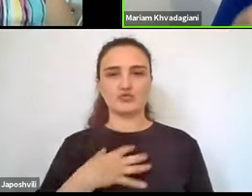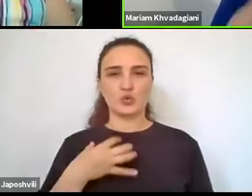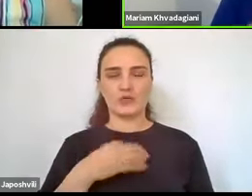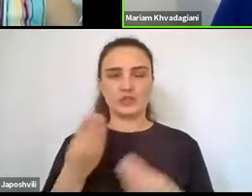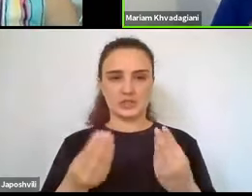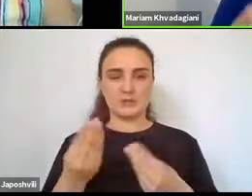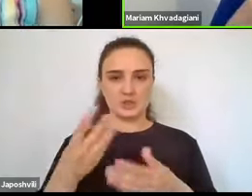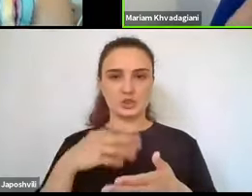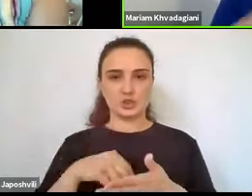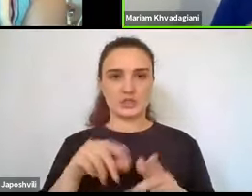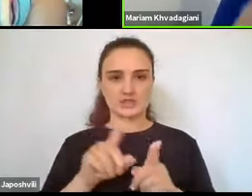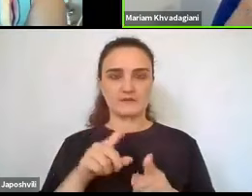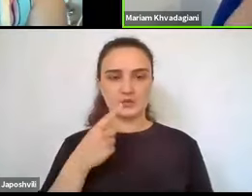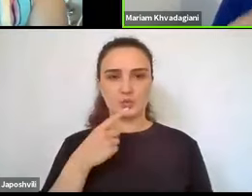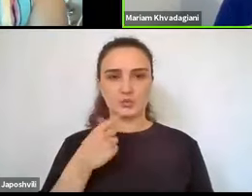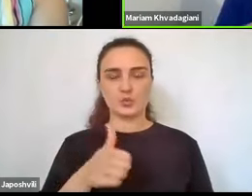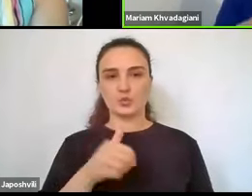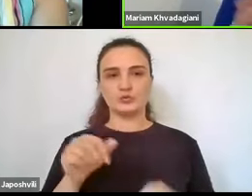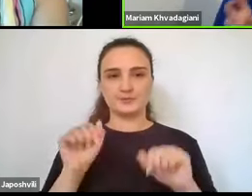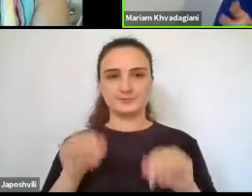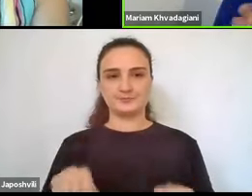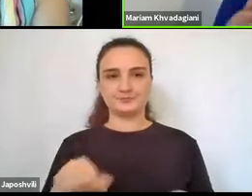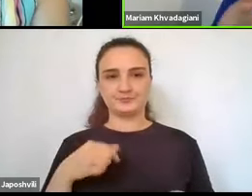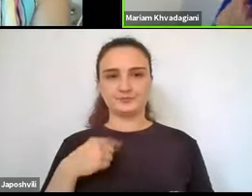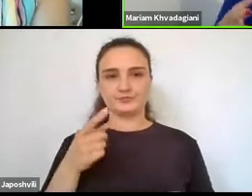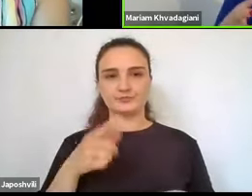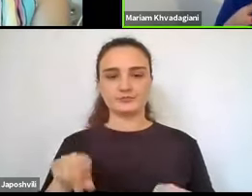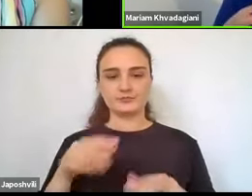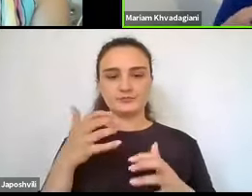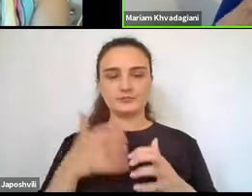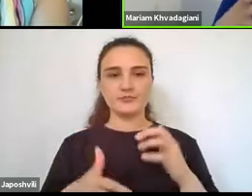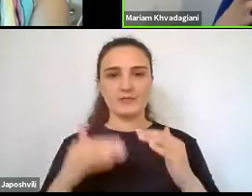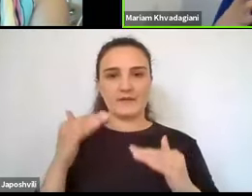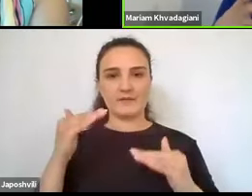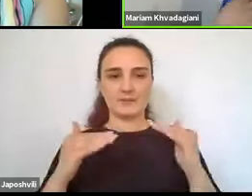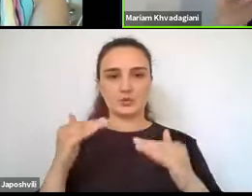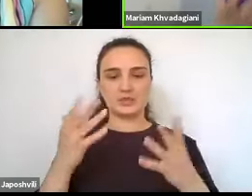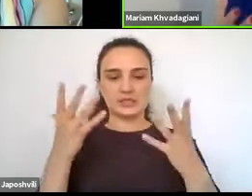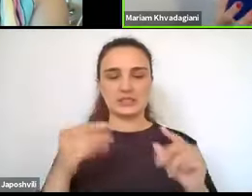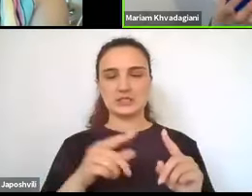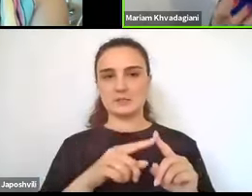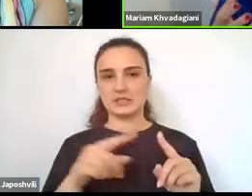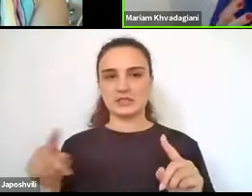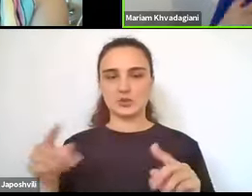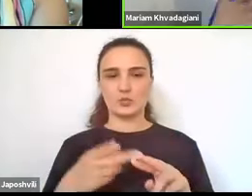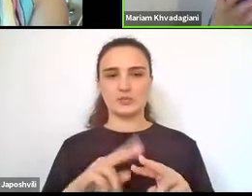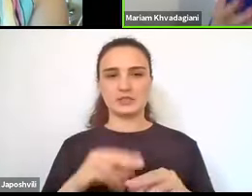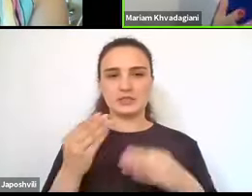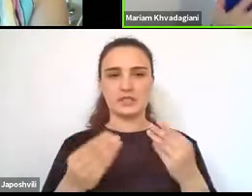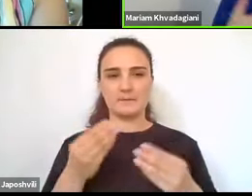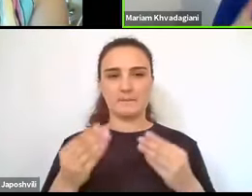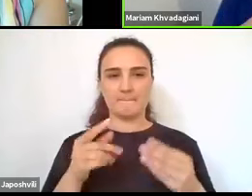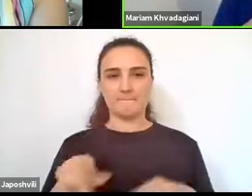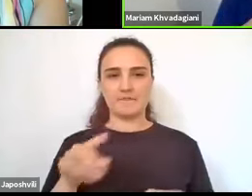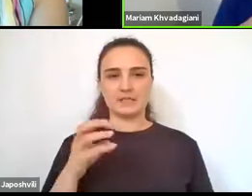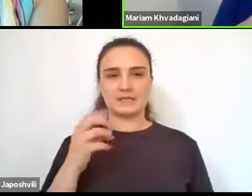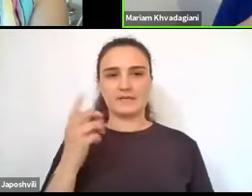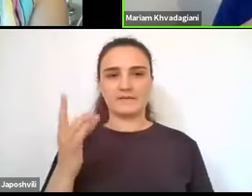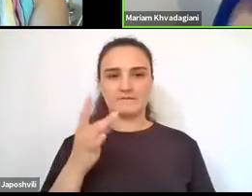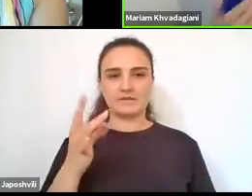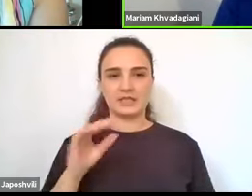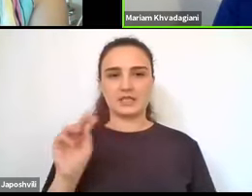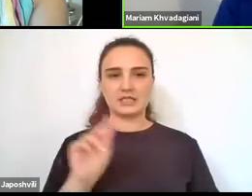ვიტყოდი, და როგორ შეგვიძლია ჩვენ დავაბალანსოთ აი დღის მანძილზე, რომ ეს თამაში, რომელიც კიდევ ერთხელ